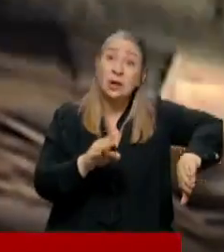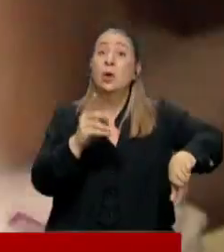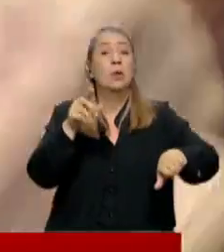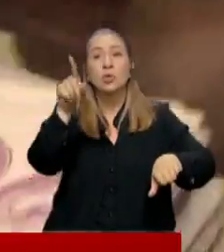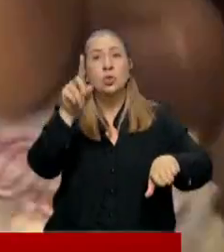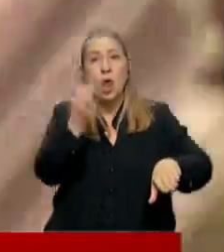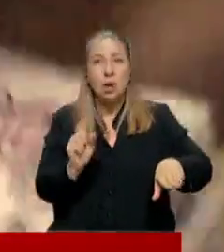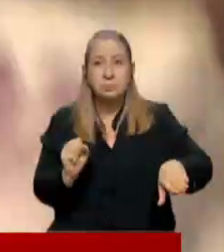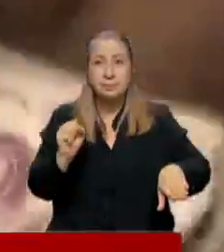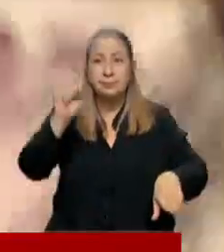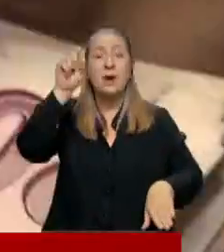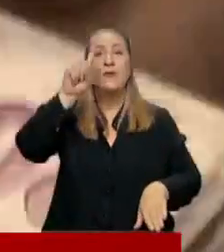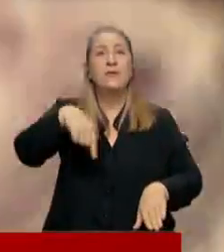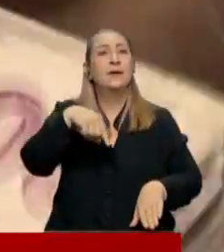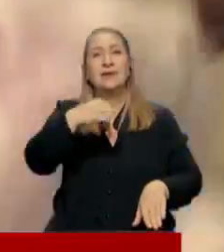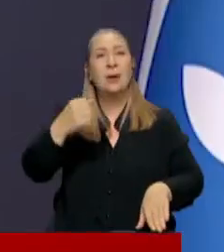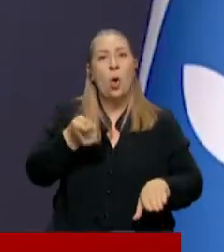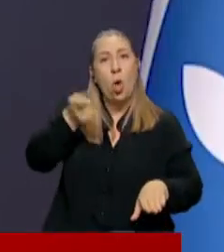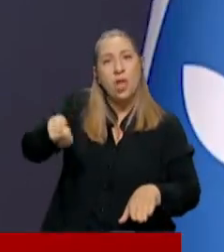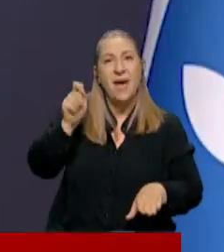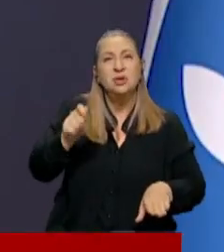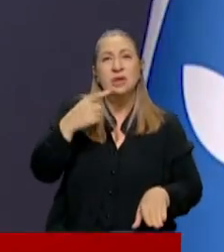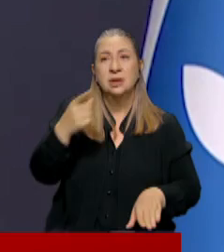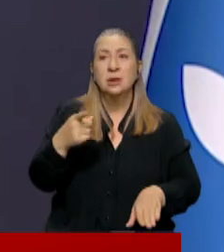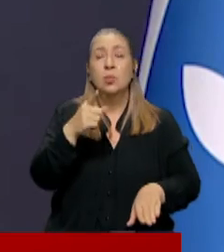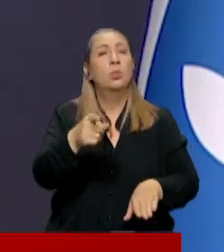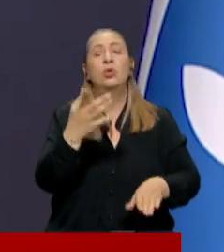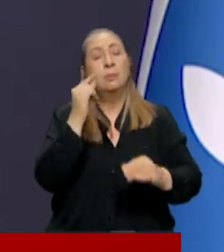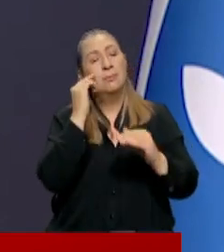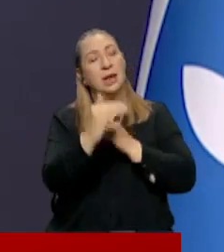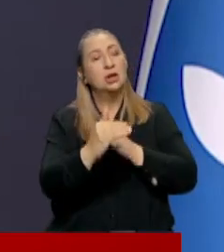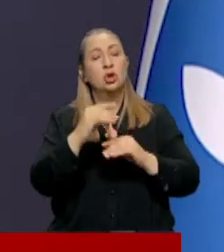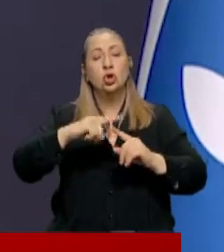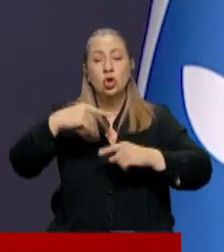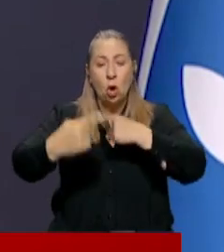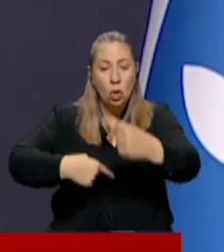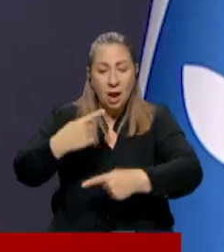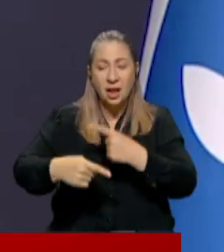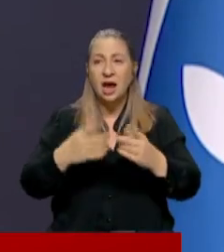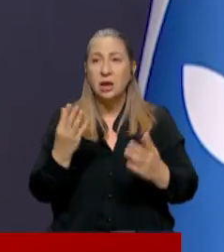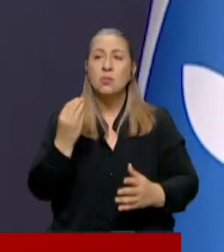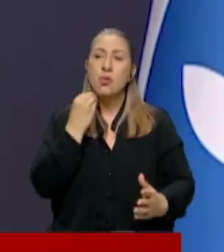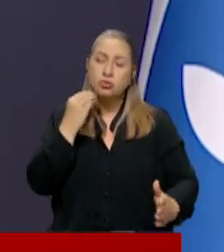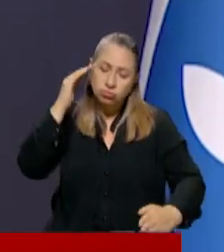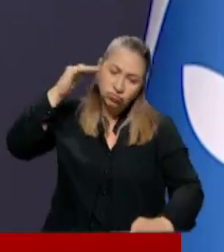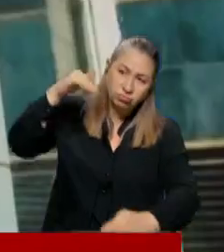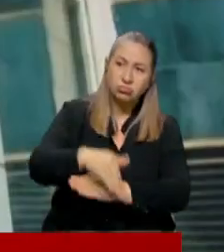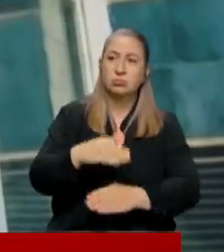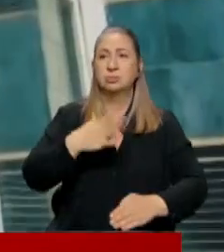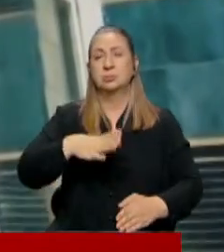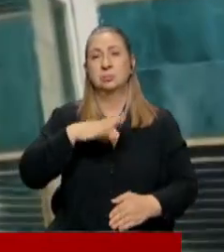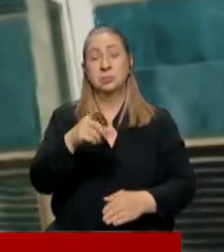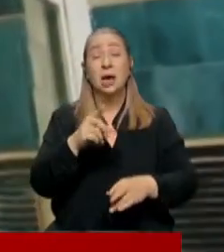artıştan dolayı da hazineden ödeme yapılacağı duyuruldu. Yeni uygulamanın adı bu milleti torunlarına kadar borca batırma planıdır.